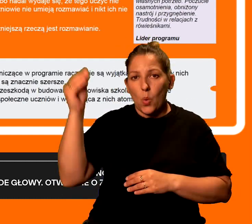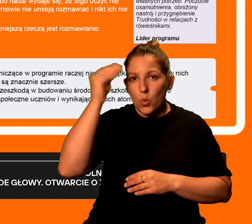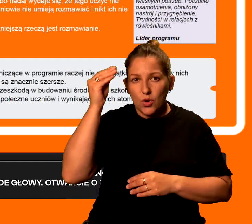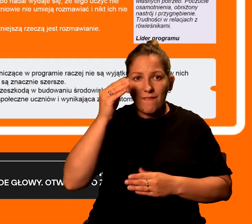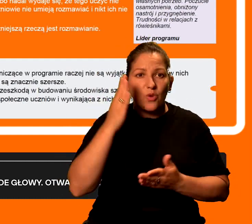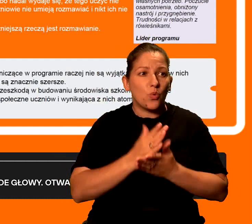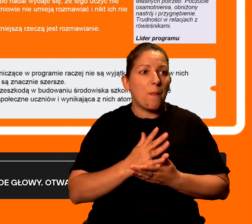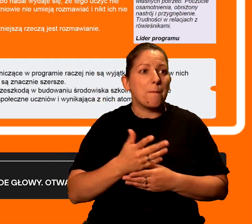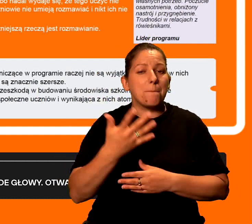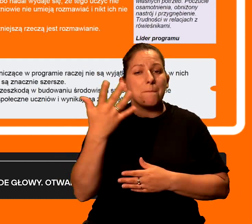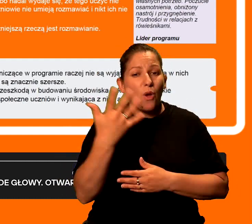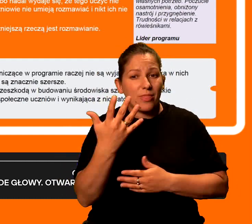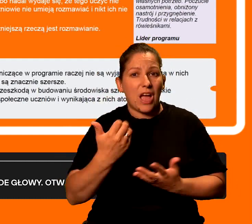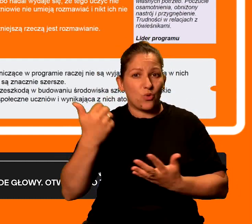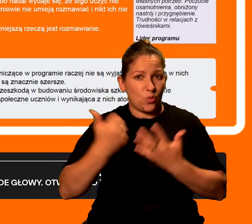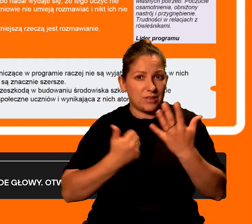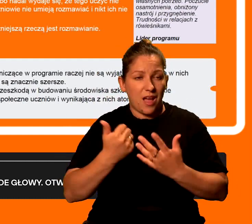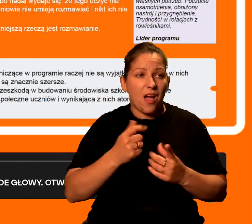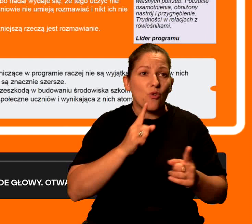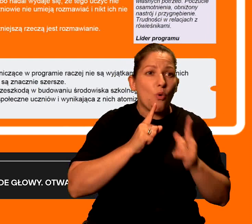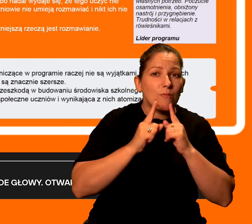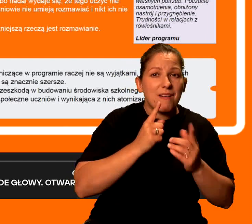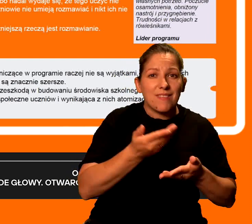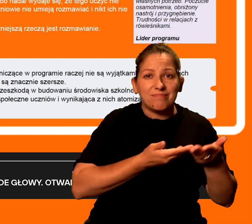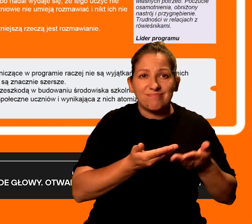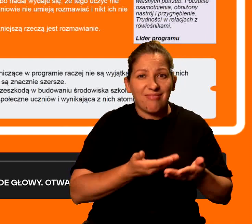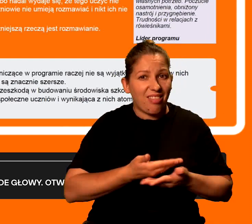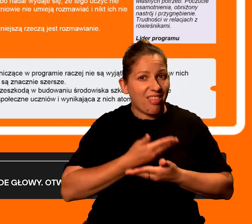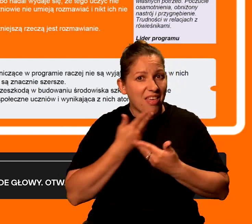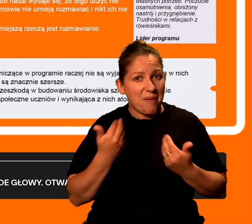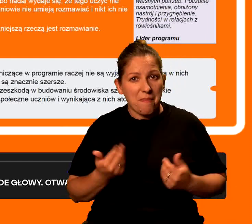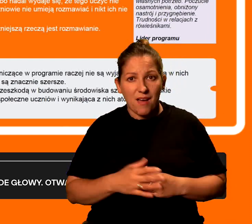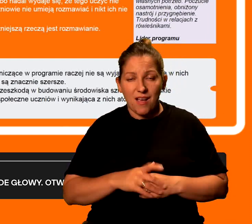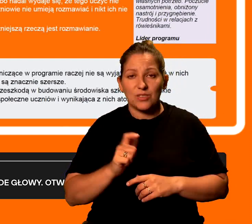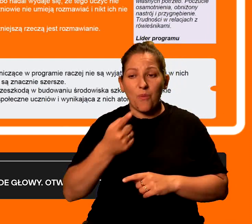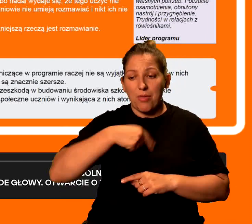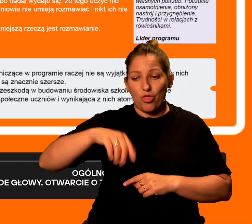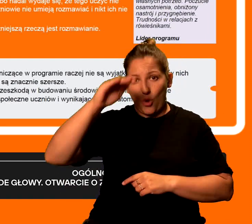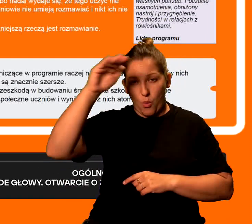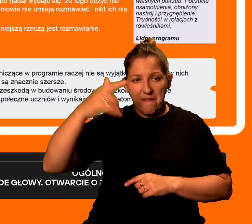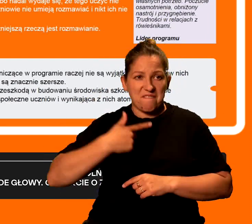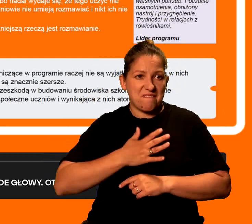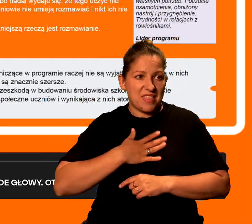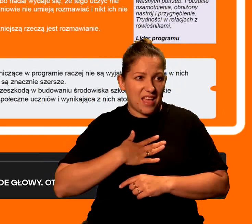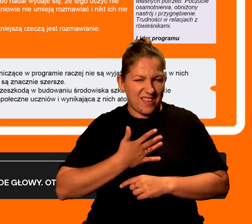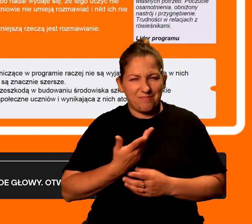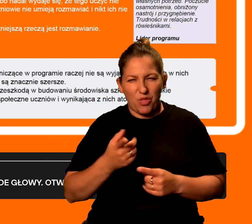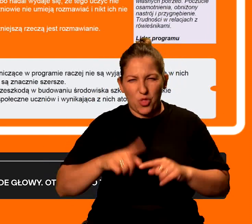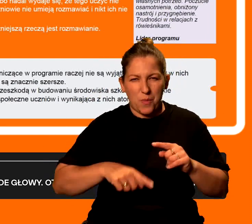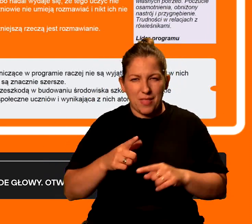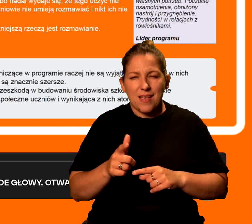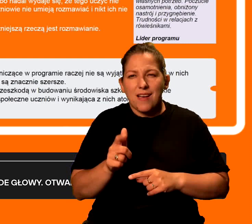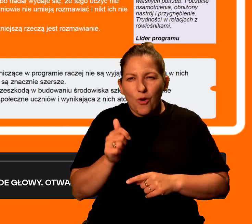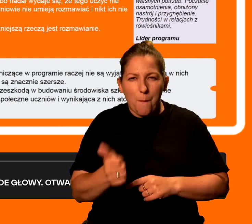w 5., 6. klasie ze sobą nie rozmawiają. To, co się nam ludziom dorosłym wydaje oczywistą